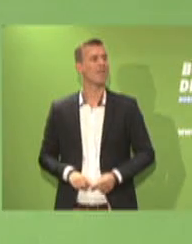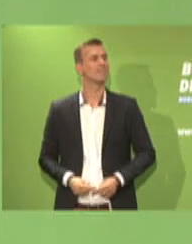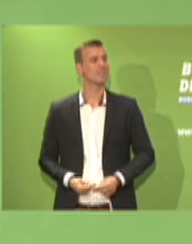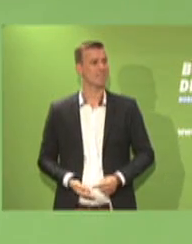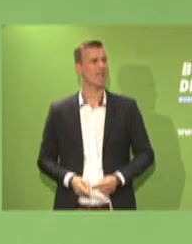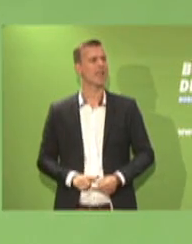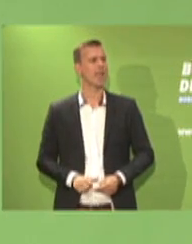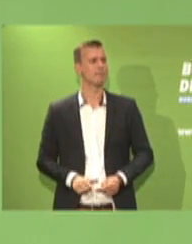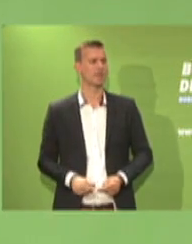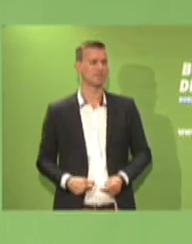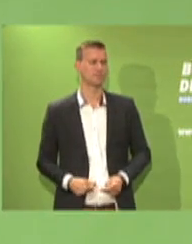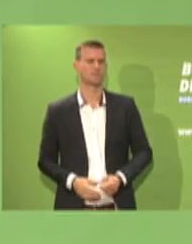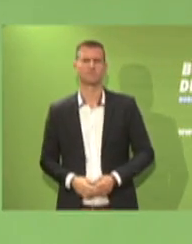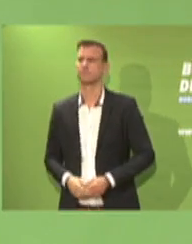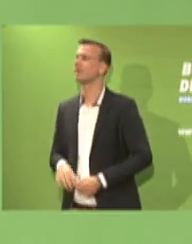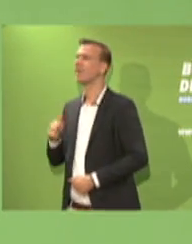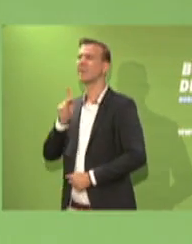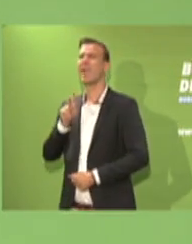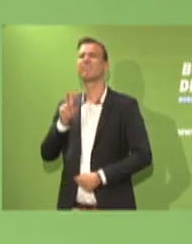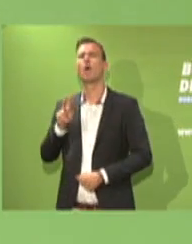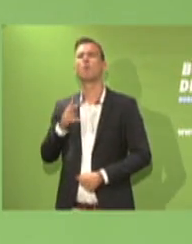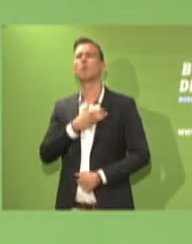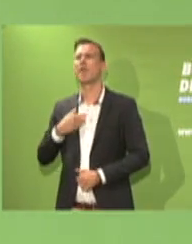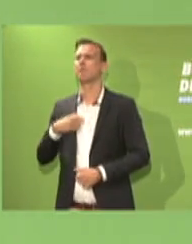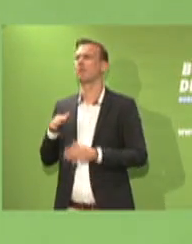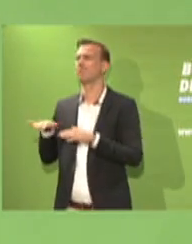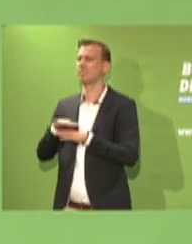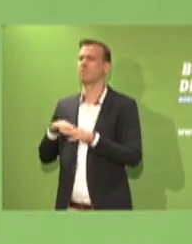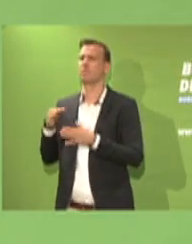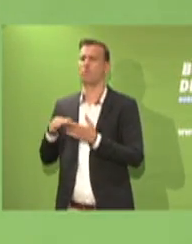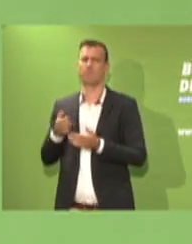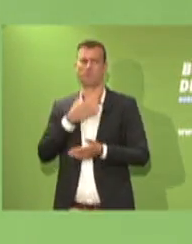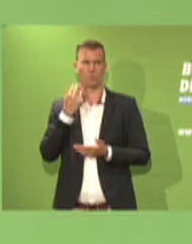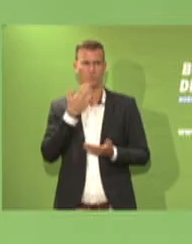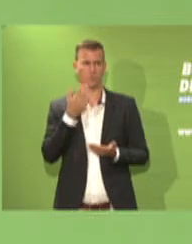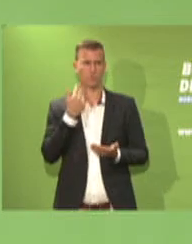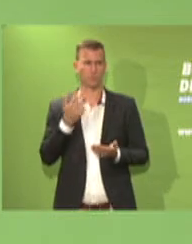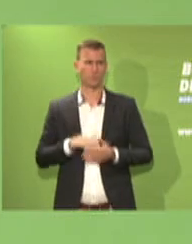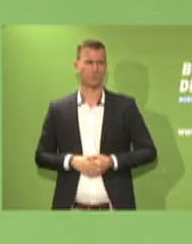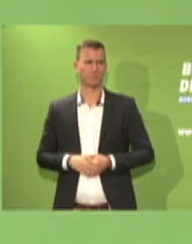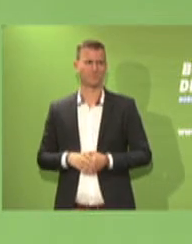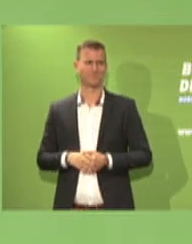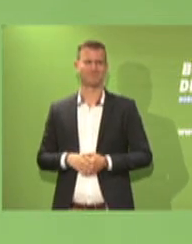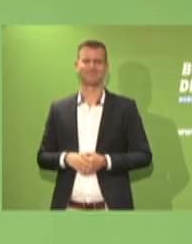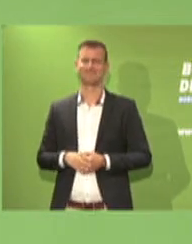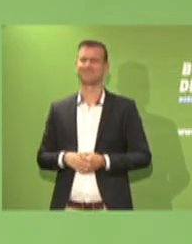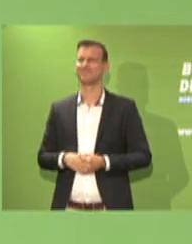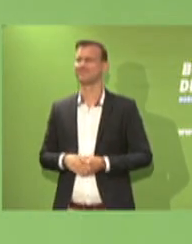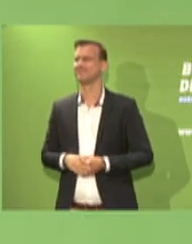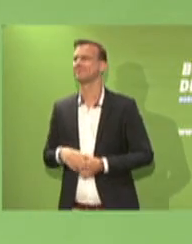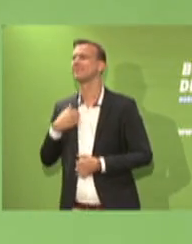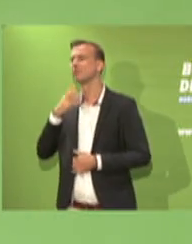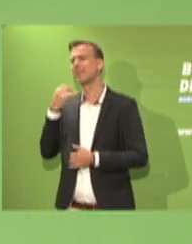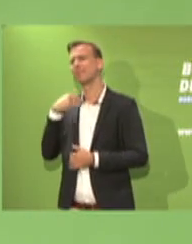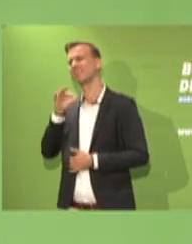Ja, liebe Freundinnen und Freunde, KV Mülheim ist kein ländlicher Raum. Ich will trotzdem ganz kurz zuerst noch an eins anschließen, was Friedrich gerade gesagt hat, nämlich die